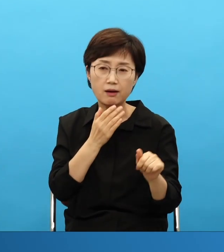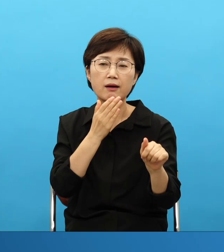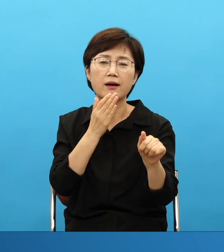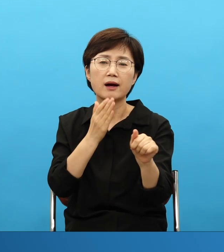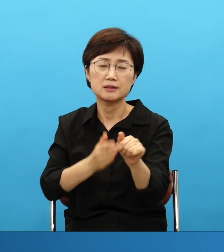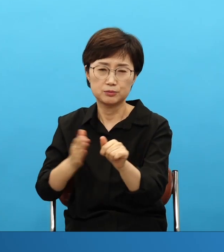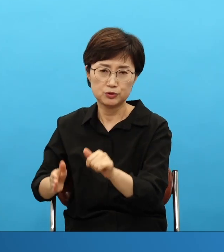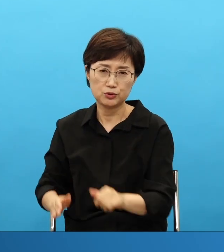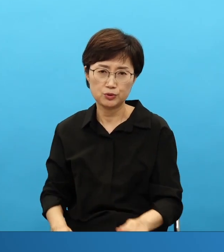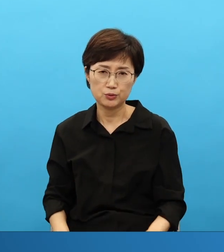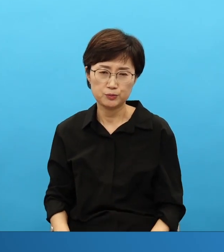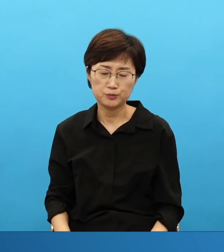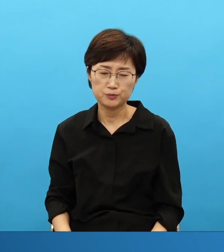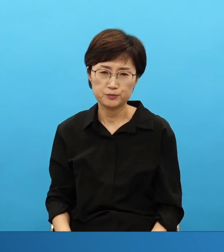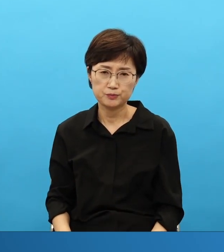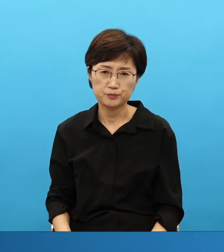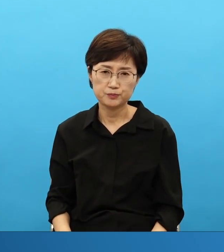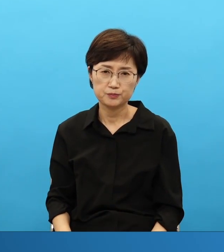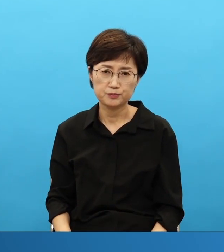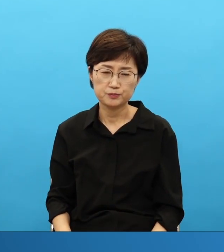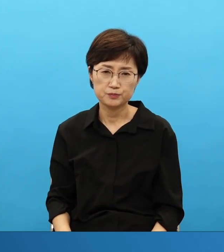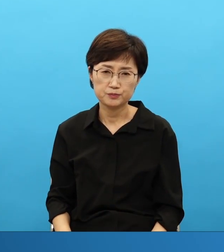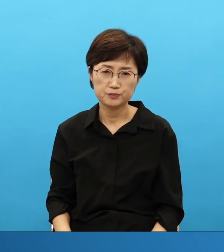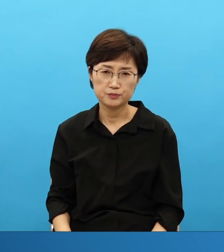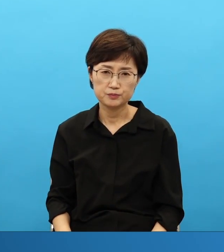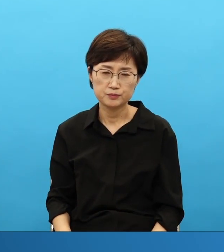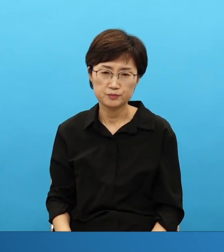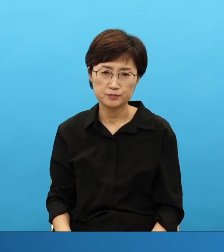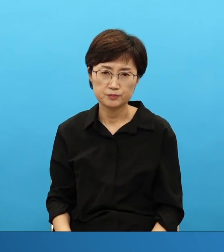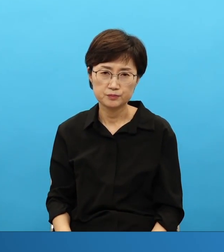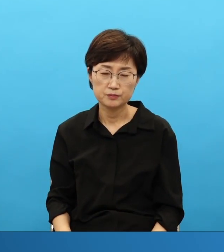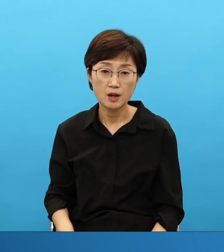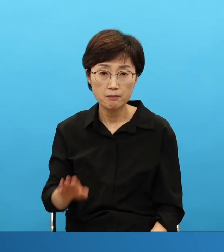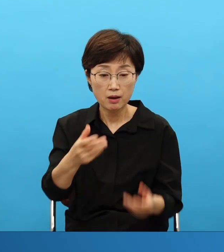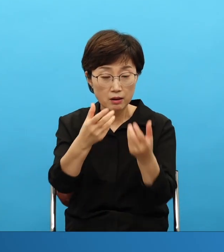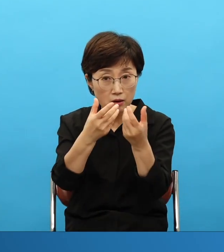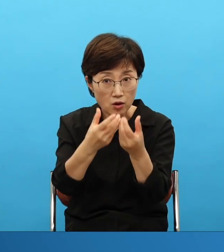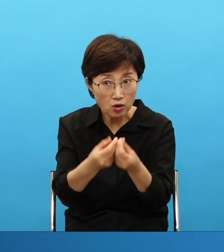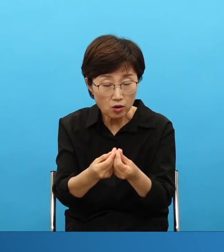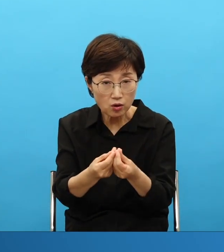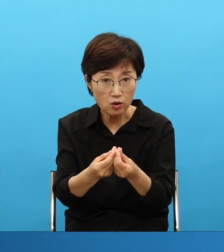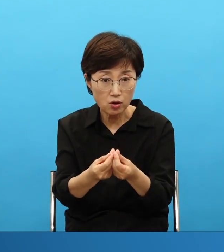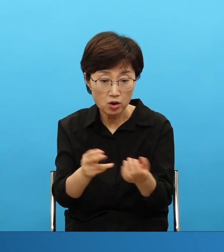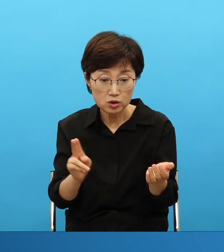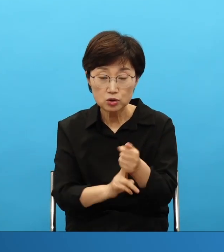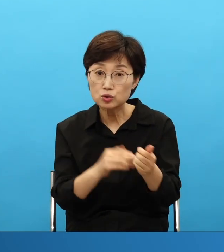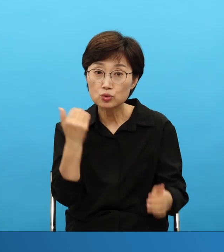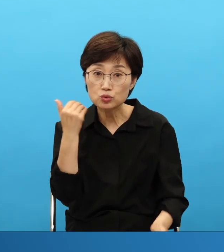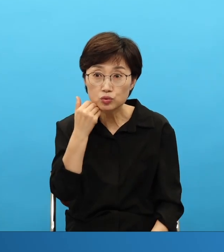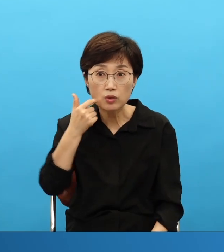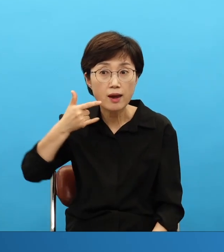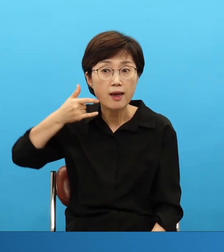겁니다 그러니 도저히 나을 수 없는 헬러 나을 수가